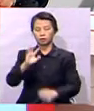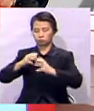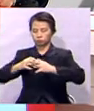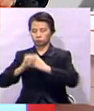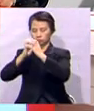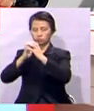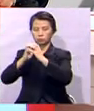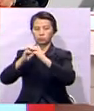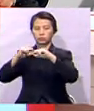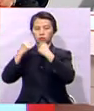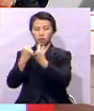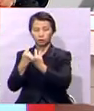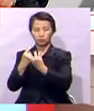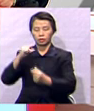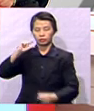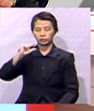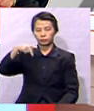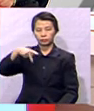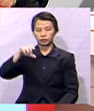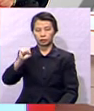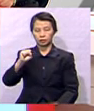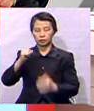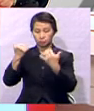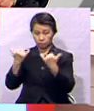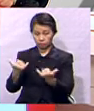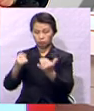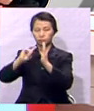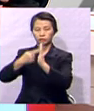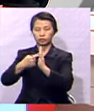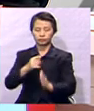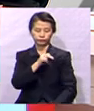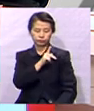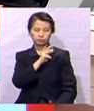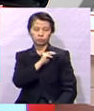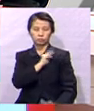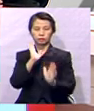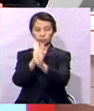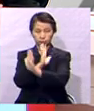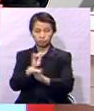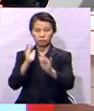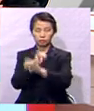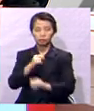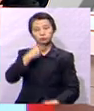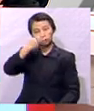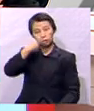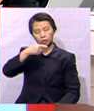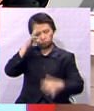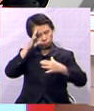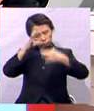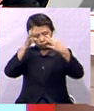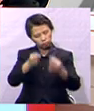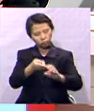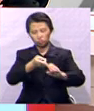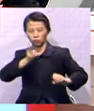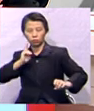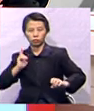menubuhkan Gabungan Parti Sarawak GPS berkuat kuasa hari ini. Ketua Menteri Dato' Abang Johari Tun Openg berkata, keputusan